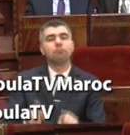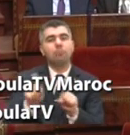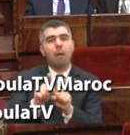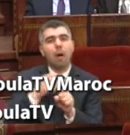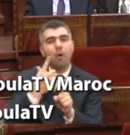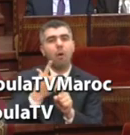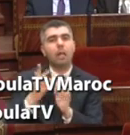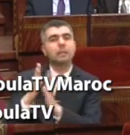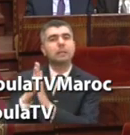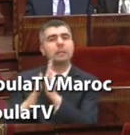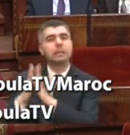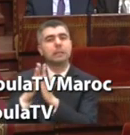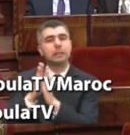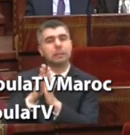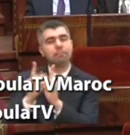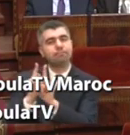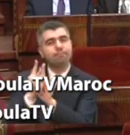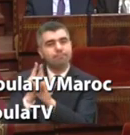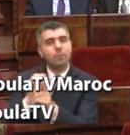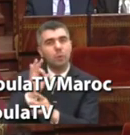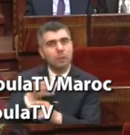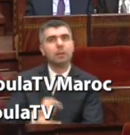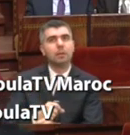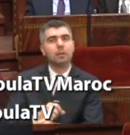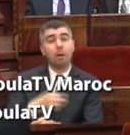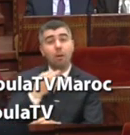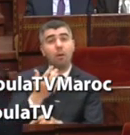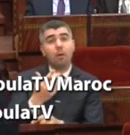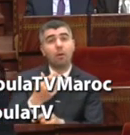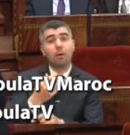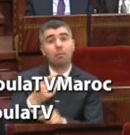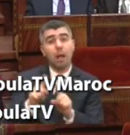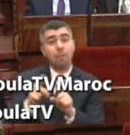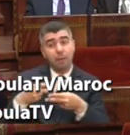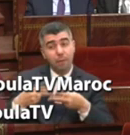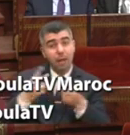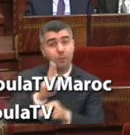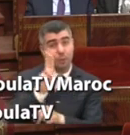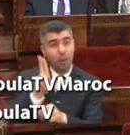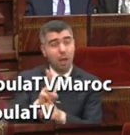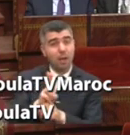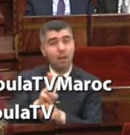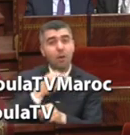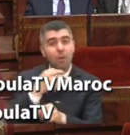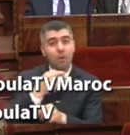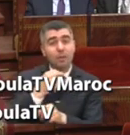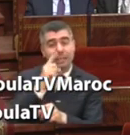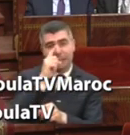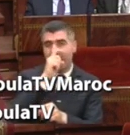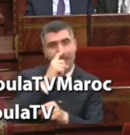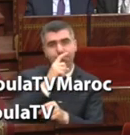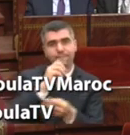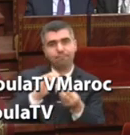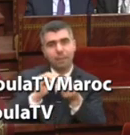تراكم، ولكن بصفتنا احنا نواب ديال الأمة راه ما كنذكروا شي مسألة حتى كتولي تظلي يعني بالغة لواحد المستوى